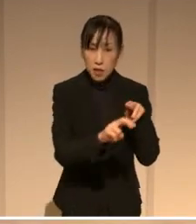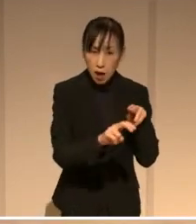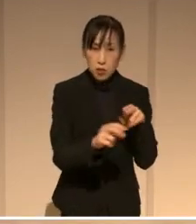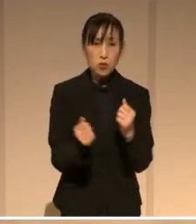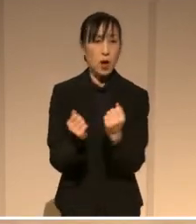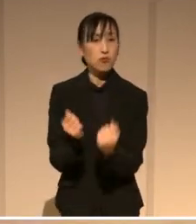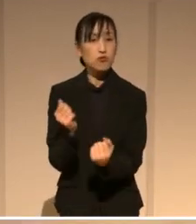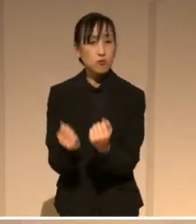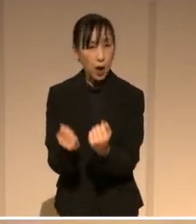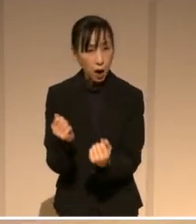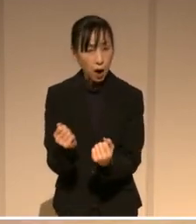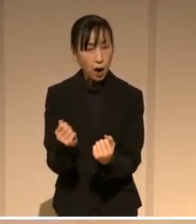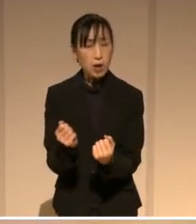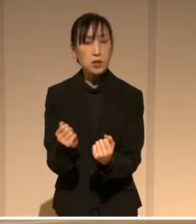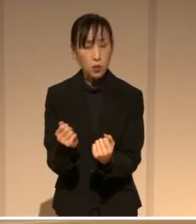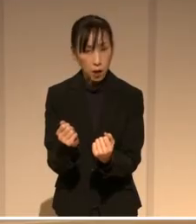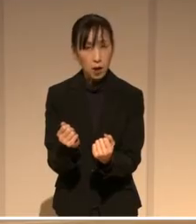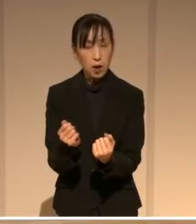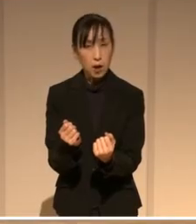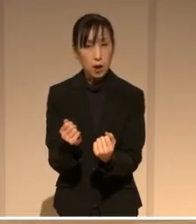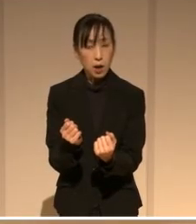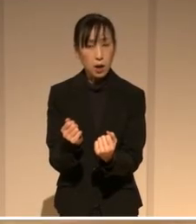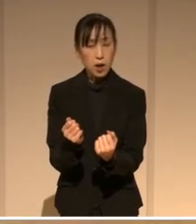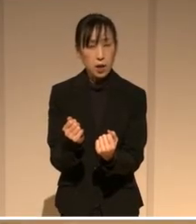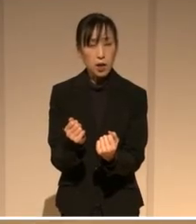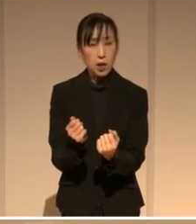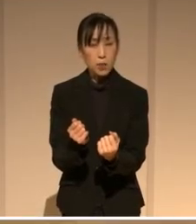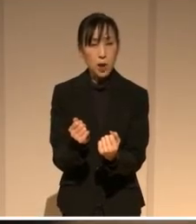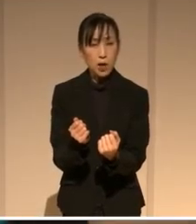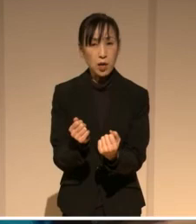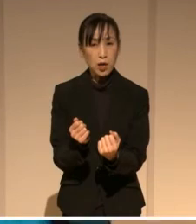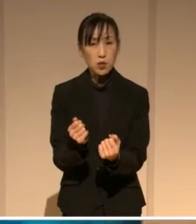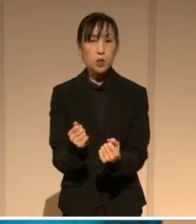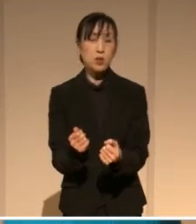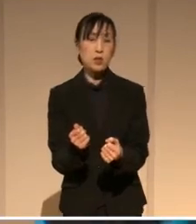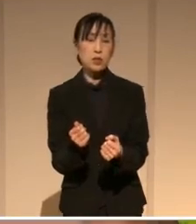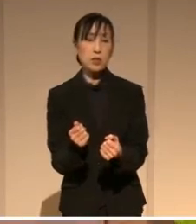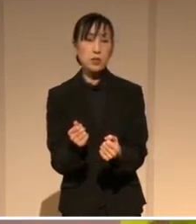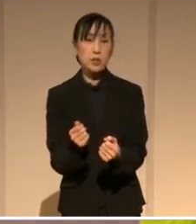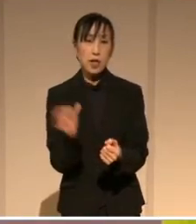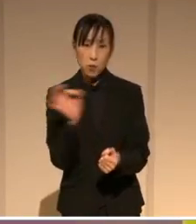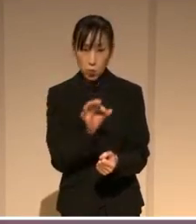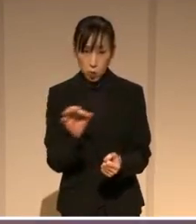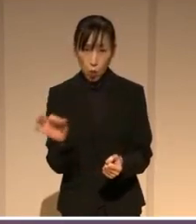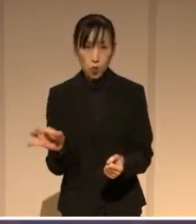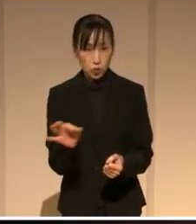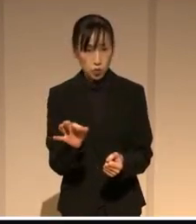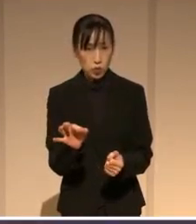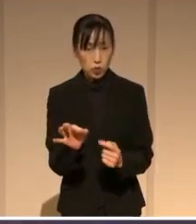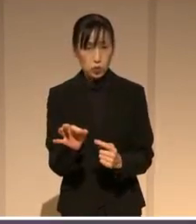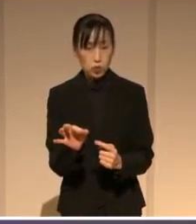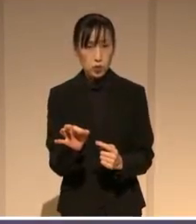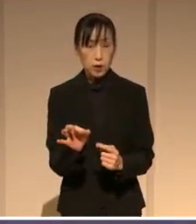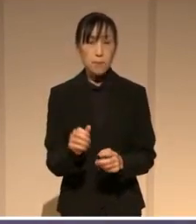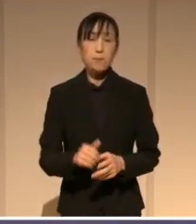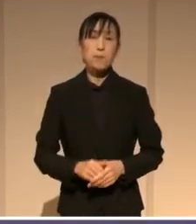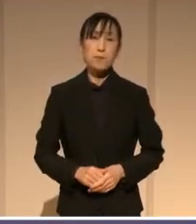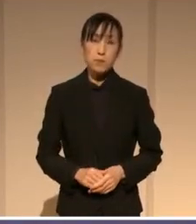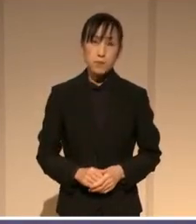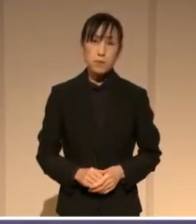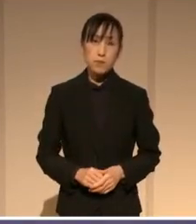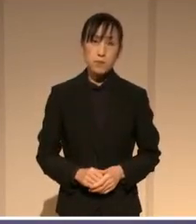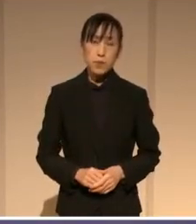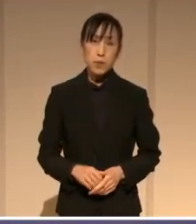のあの生きていくためにいる必要は道具とかアイテムみたいなことですよねそれと同じように僕らをなんかその